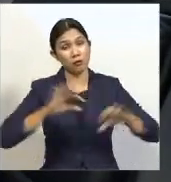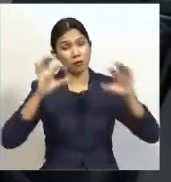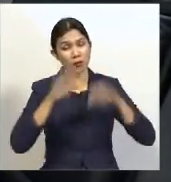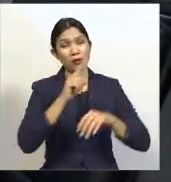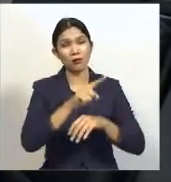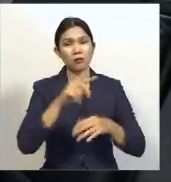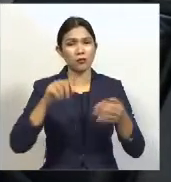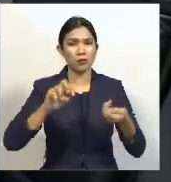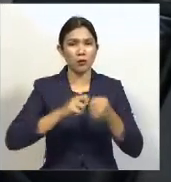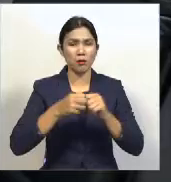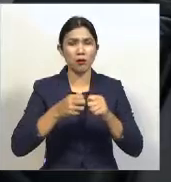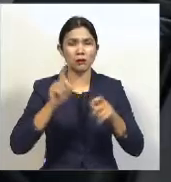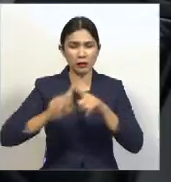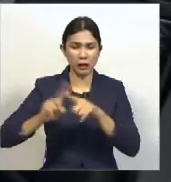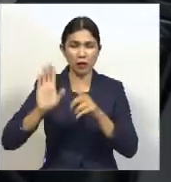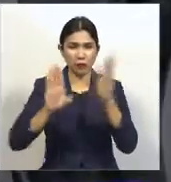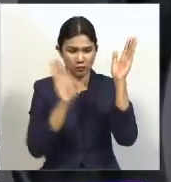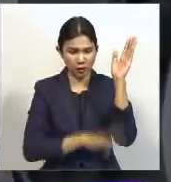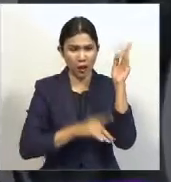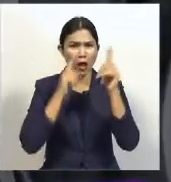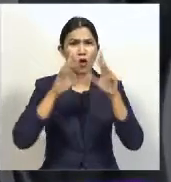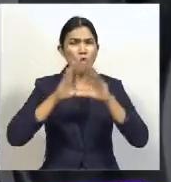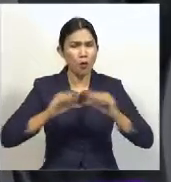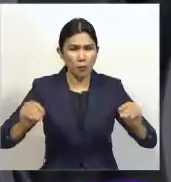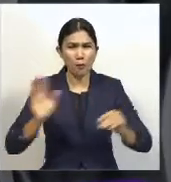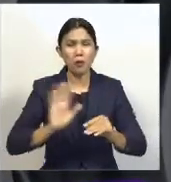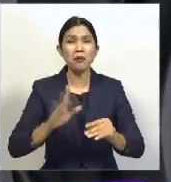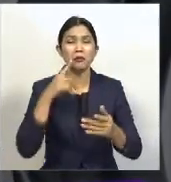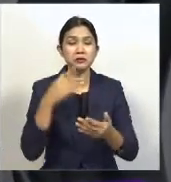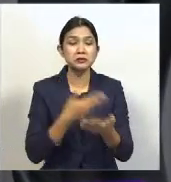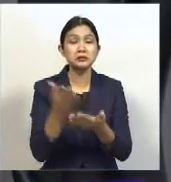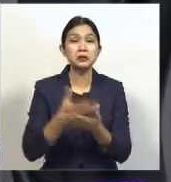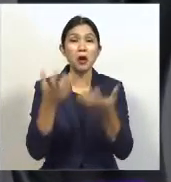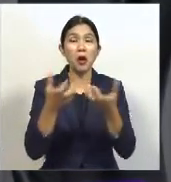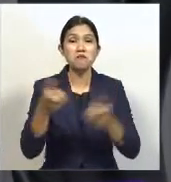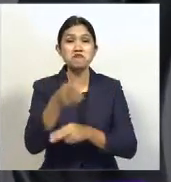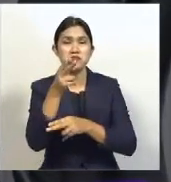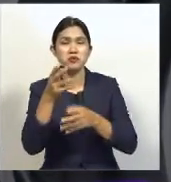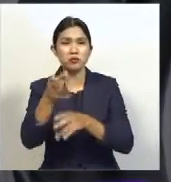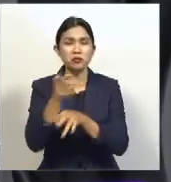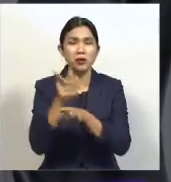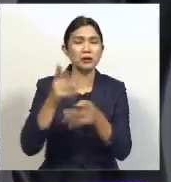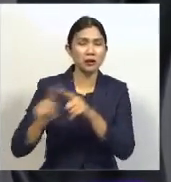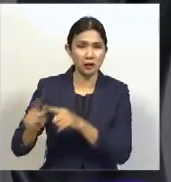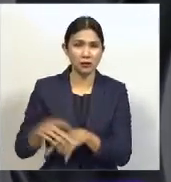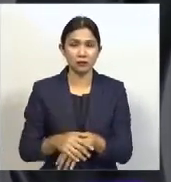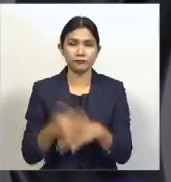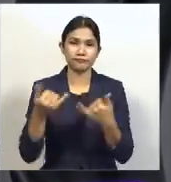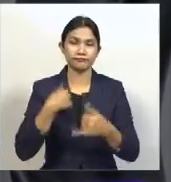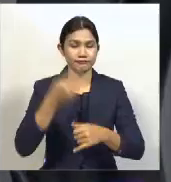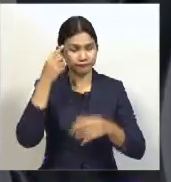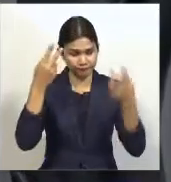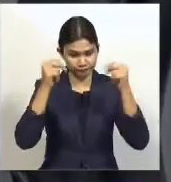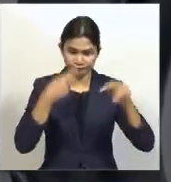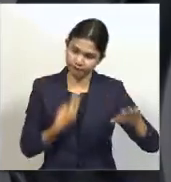ม่ยอมทำให้เหตุการณ์สงบเพื่อจะได้จัดซื้ออาวุธเรื่องนี้พลเอกประยุทธ์จันทร์โอชานายกรัฐมนตรีก็ได้ลุกขึ้